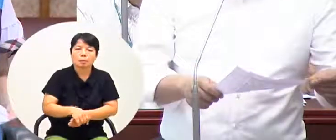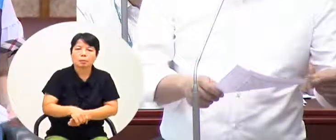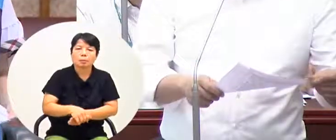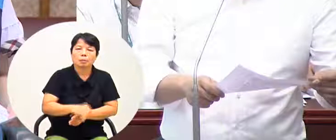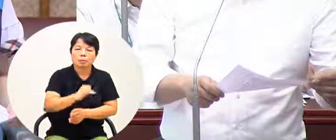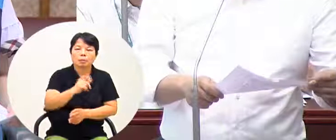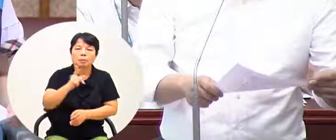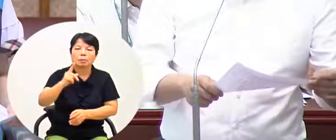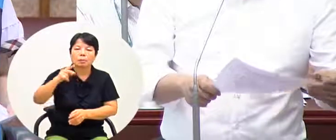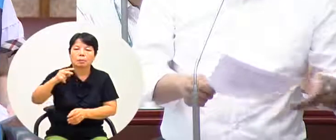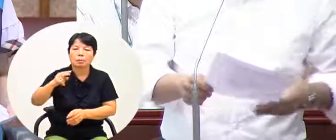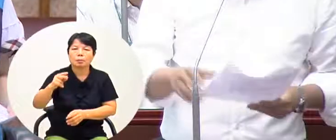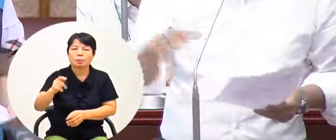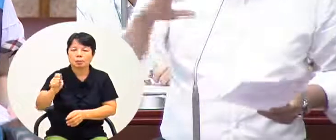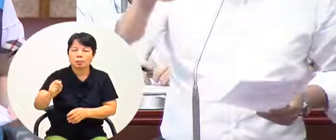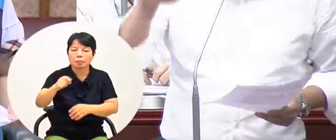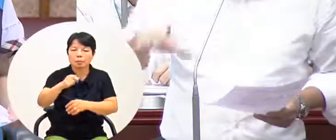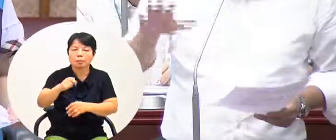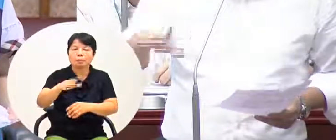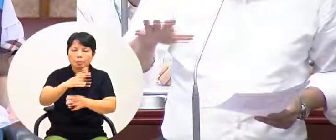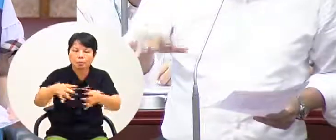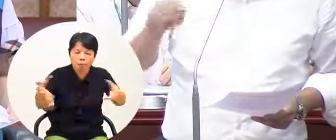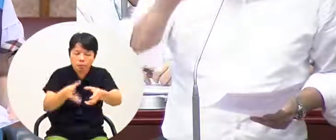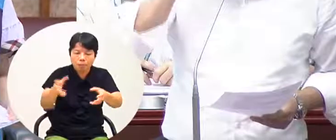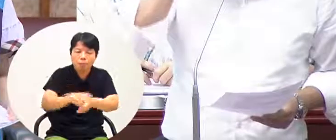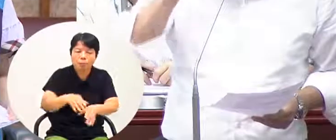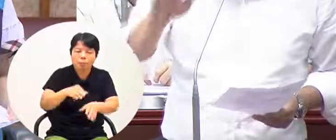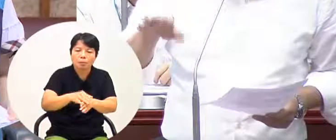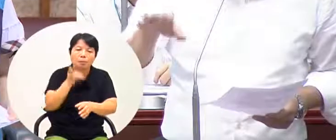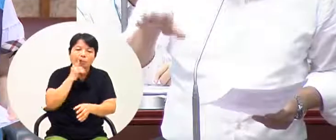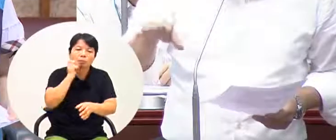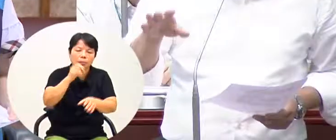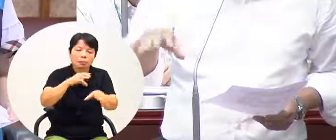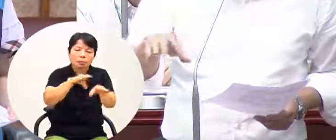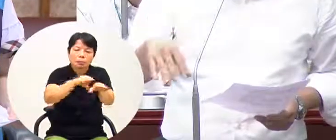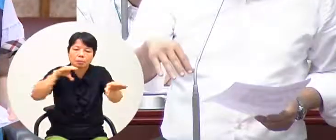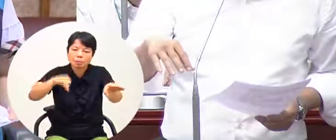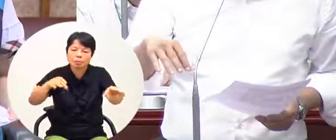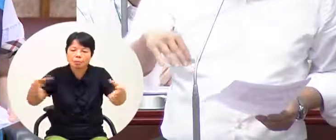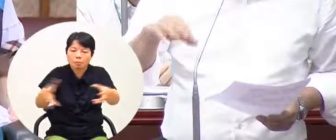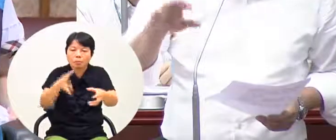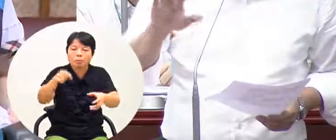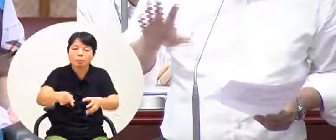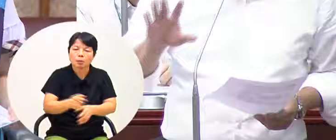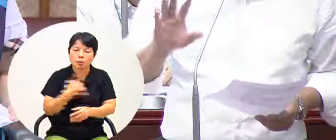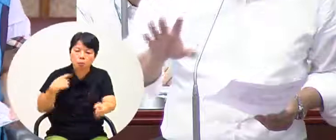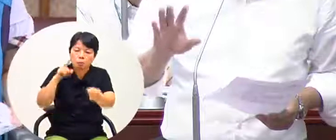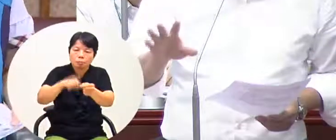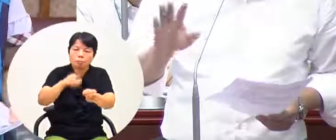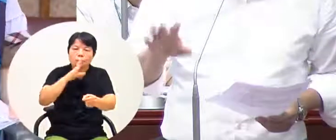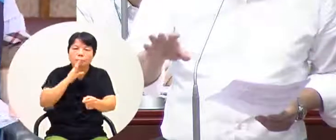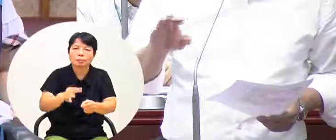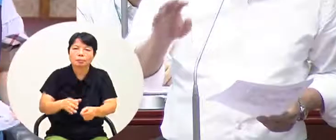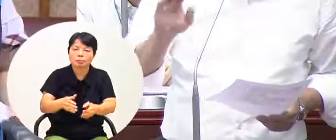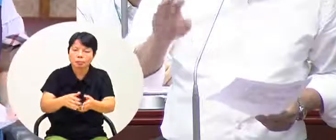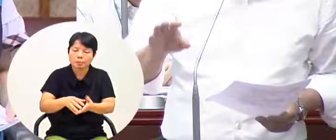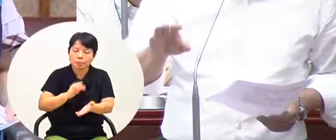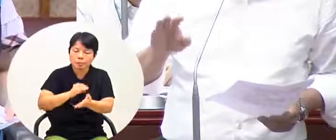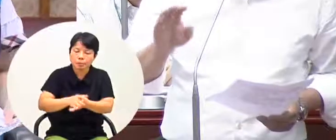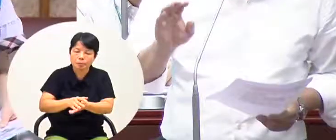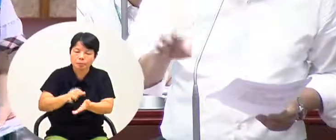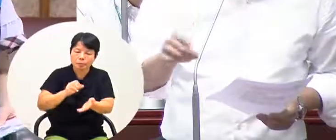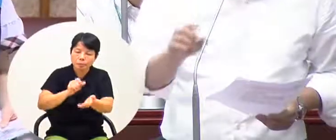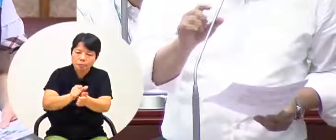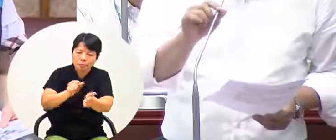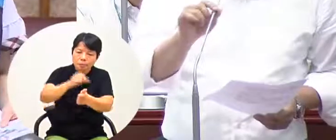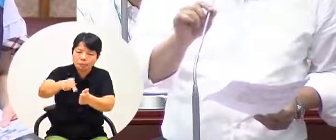Cubic 货柜的聚落。那当然我们的本质目的是透过 Cubic 来去做一个市政的行销